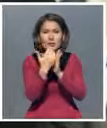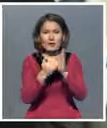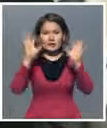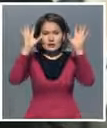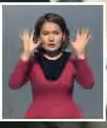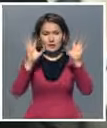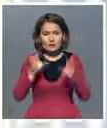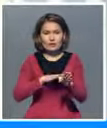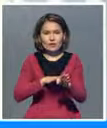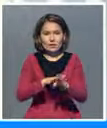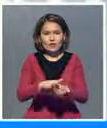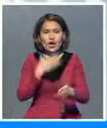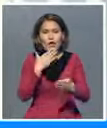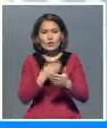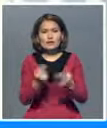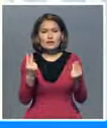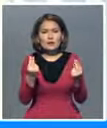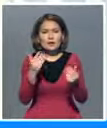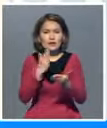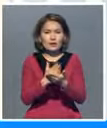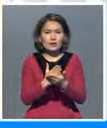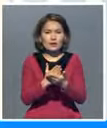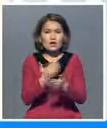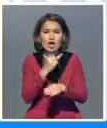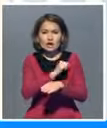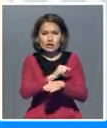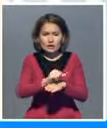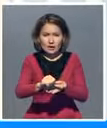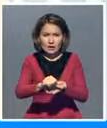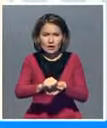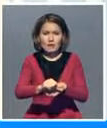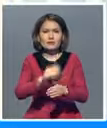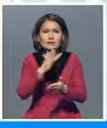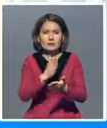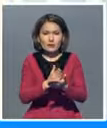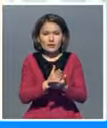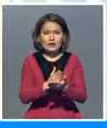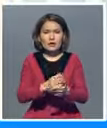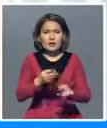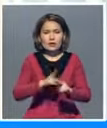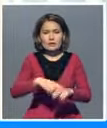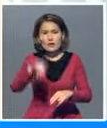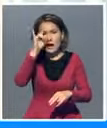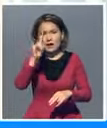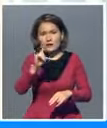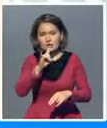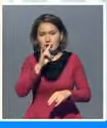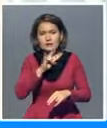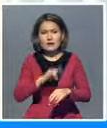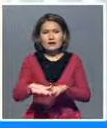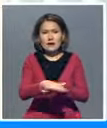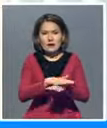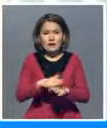Өз деңгейіміз бар, шекараның барлықтары заңдастырылды, мемлекеттік тіліміз бар, өзіміздің